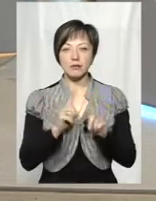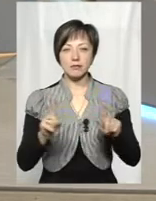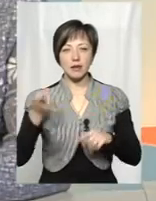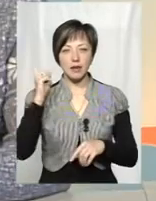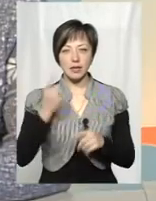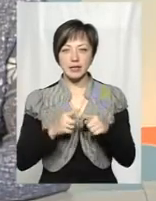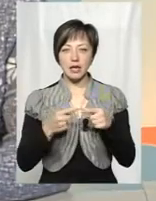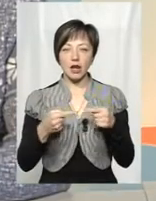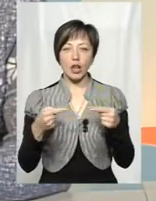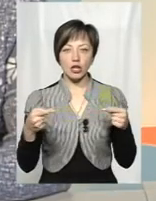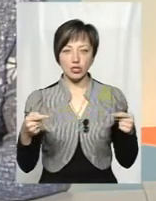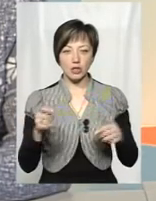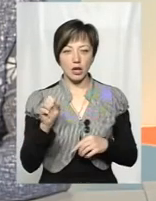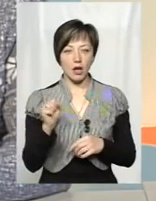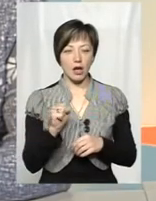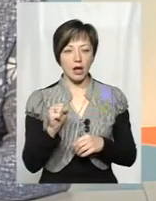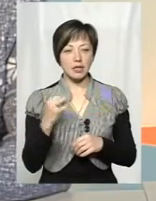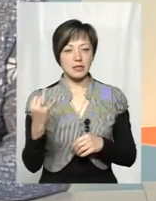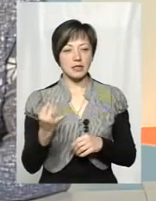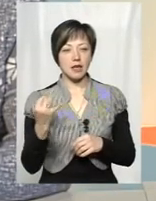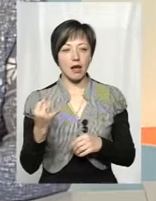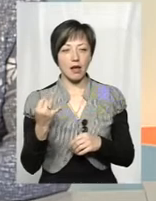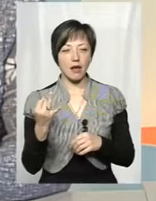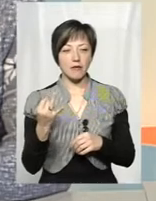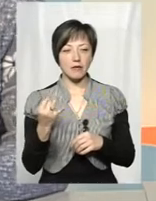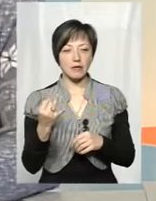– це речі. А цікавий сам,